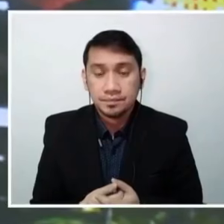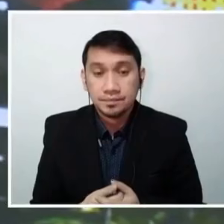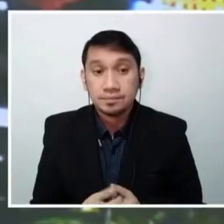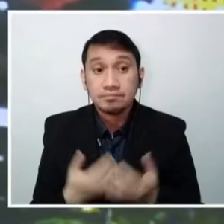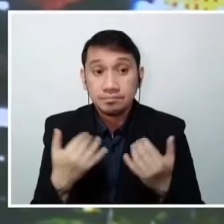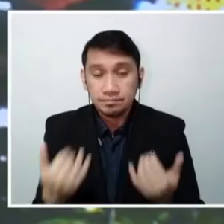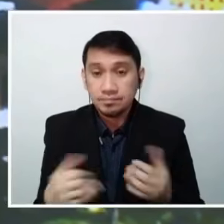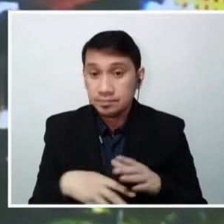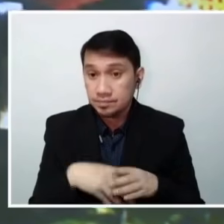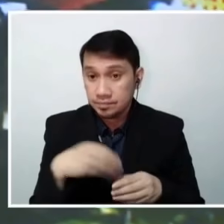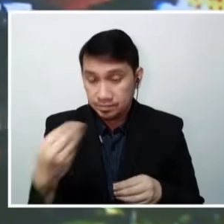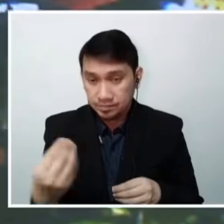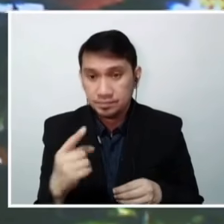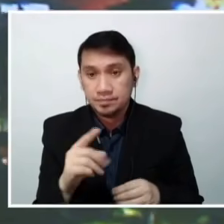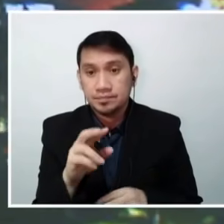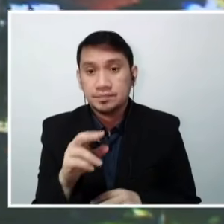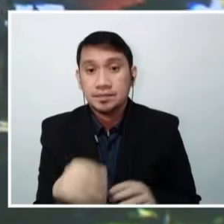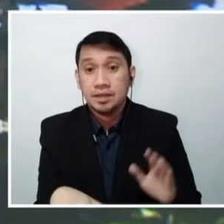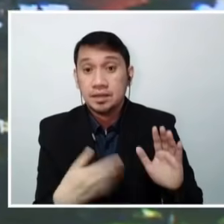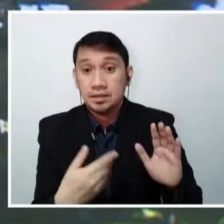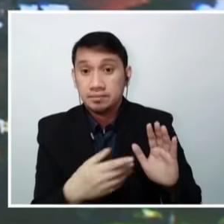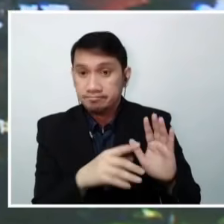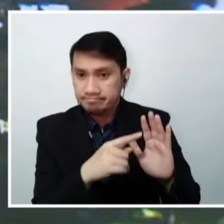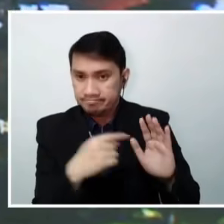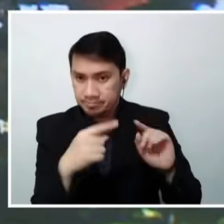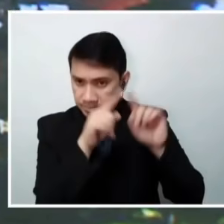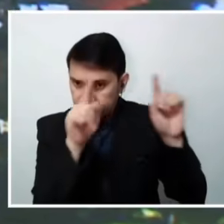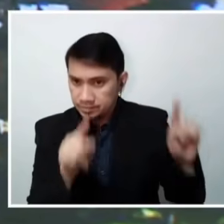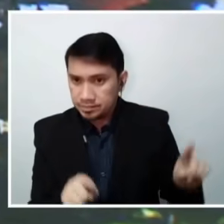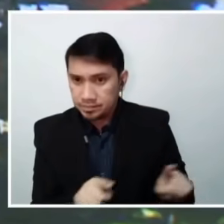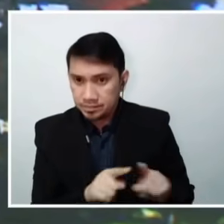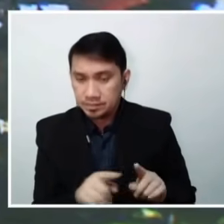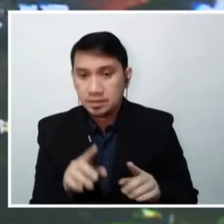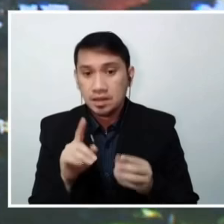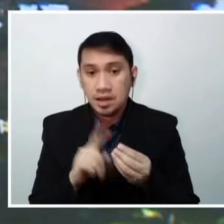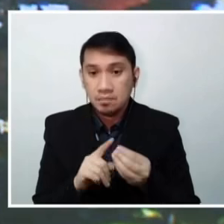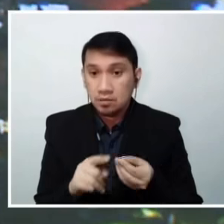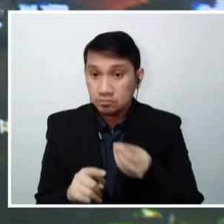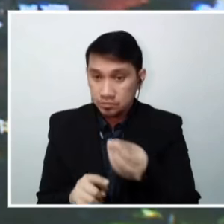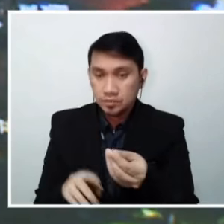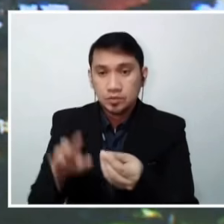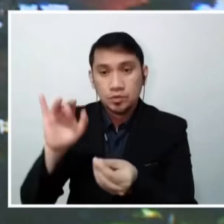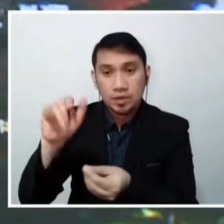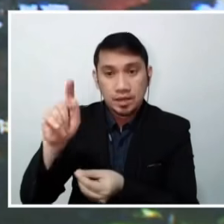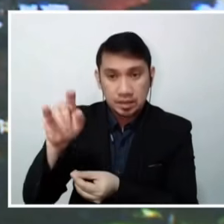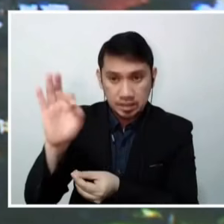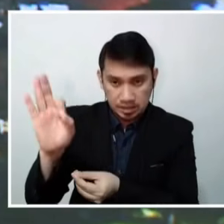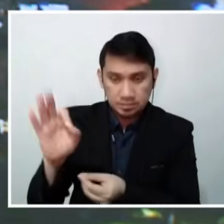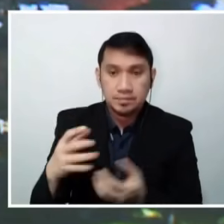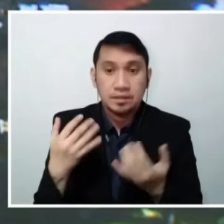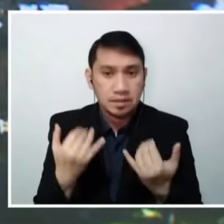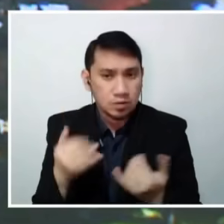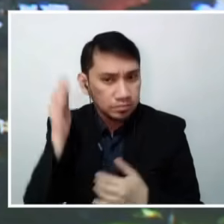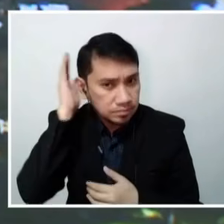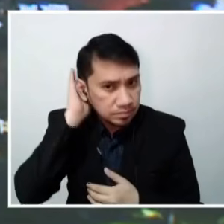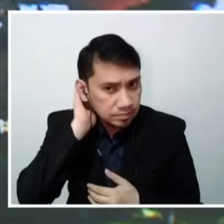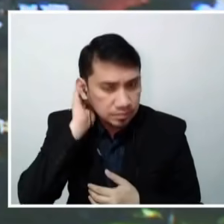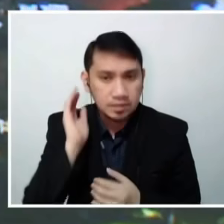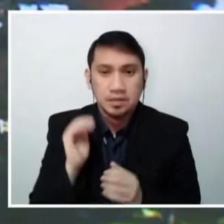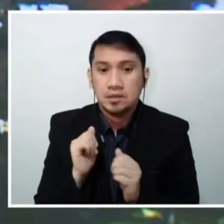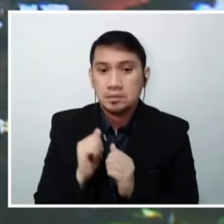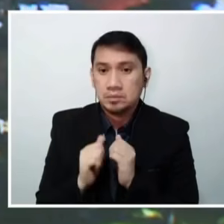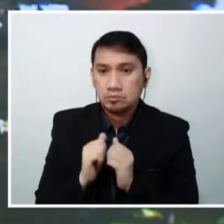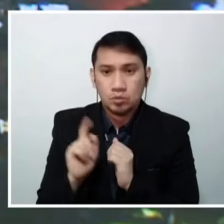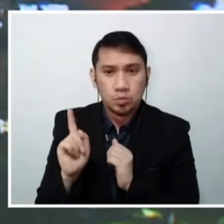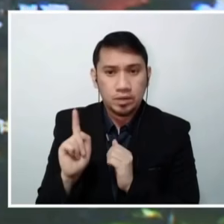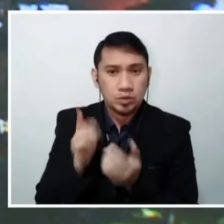Naglabas ng resolusyon ang Davao City para sa Interagency Task Force o IATF na humihiling na itigil muna